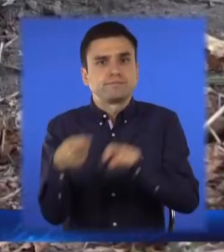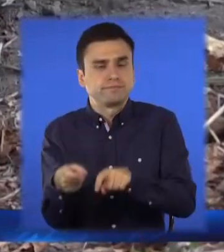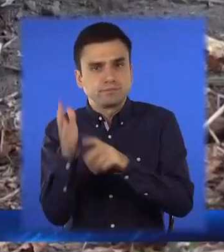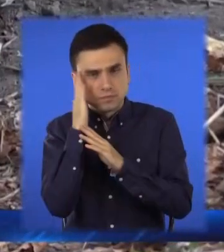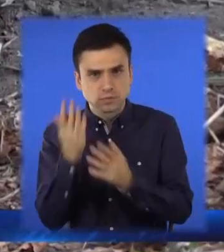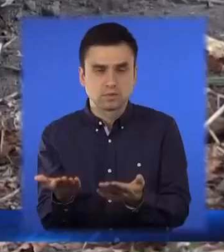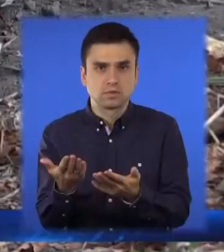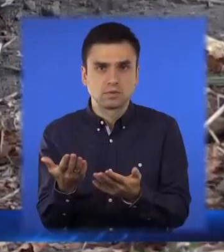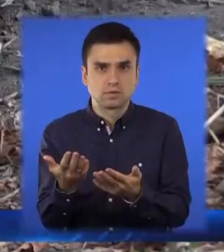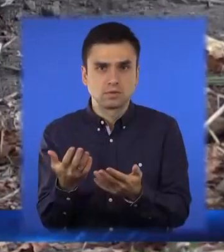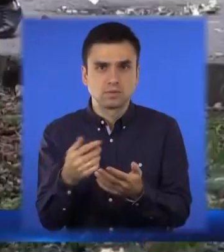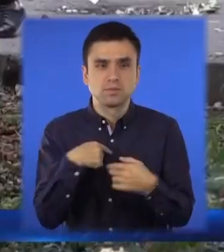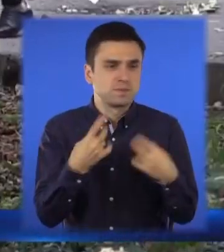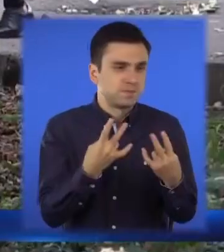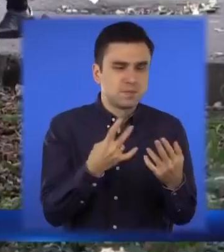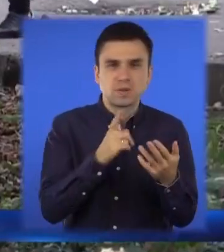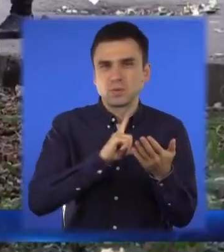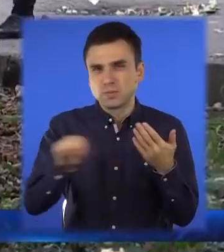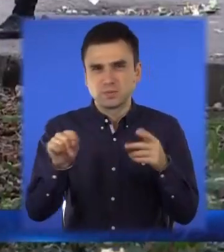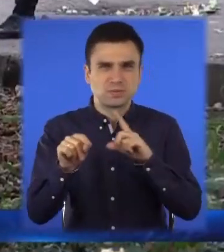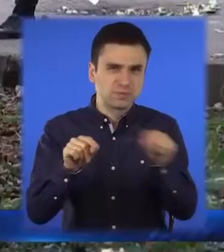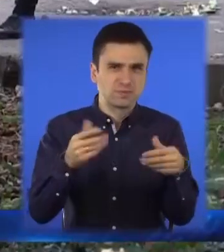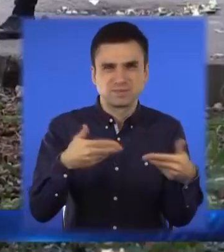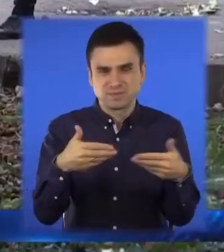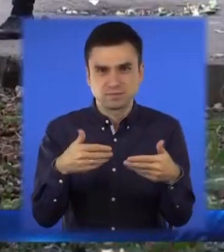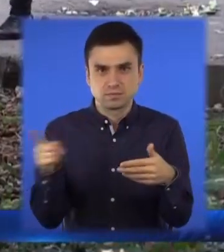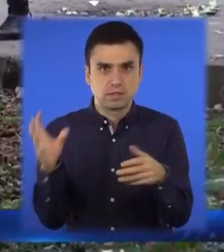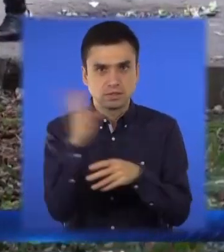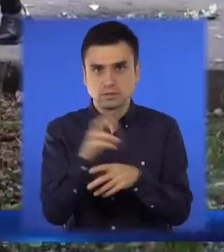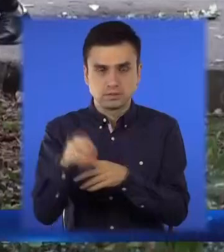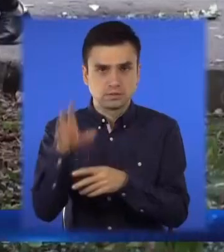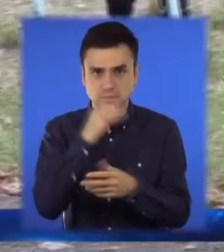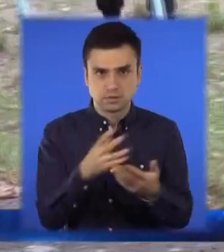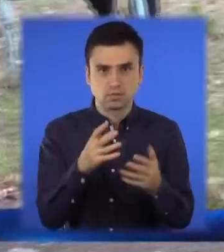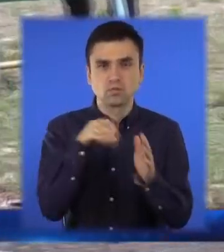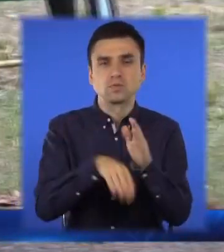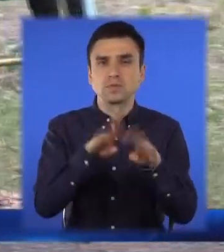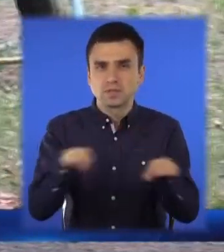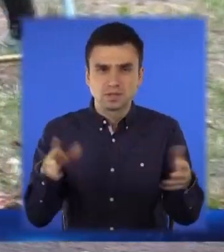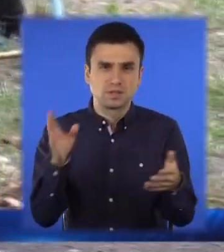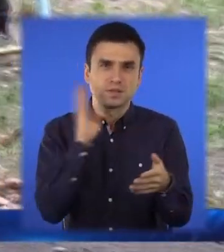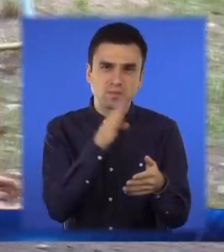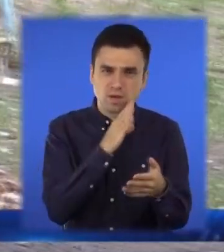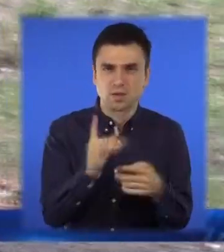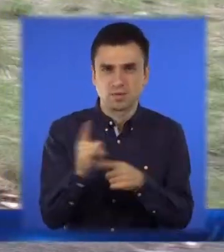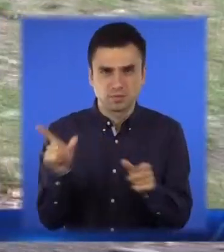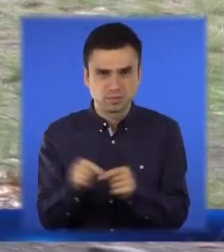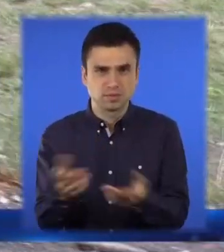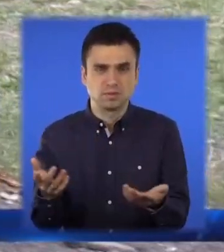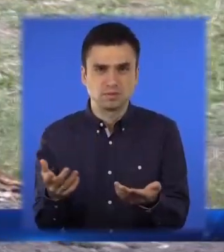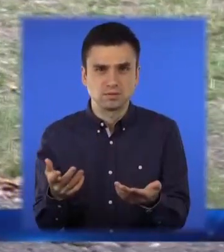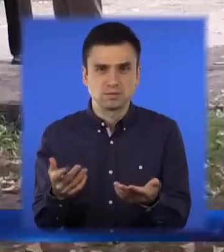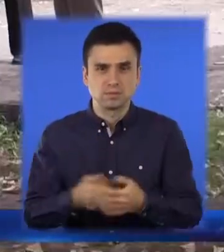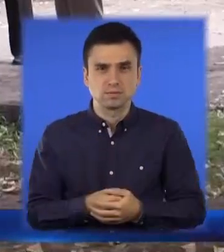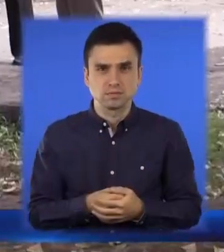підніматимешся додому, схоплять скрізь. Покусані діти, люди похилого віку, мами з малюками. Говорять, страшно навіть просто вийти на